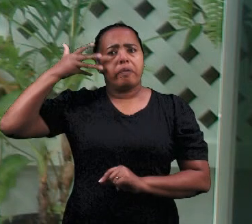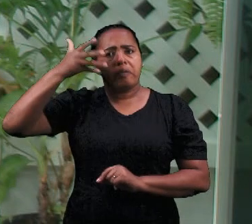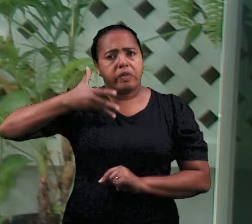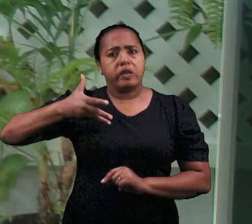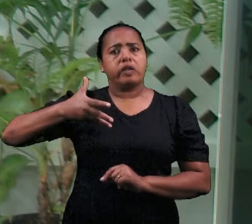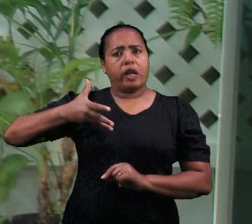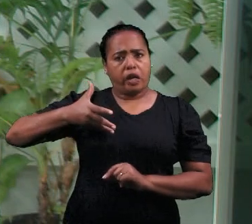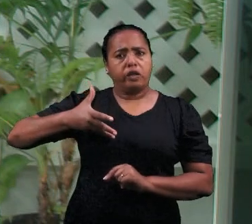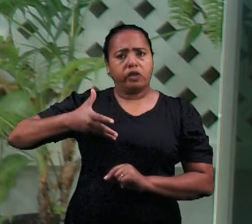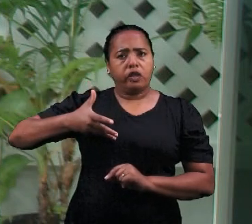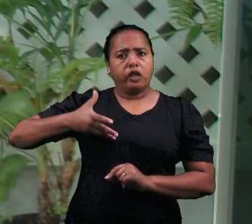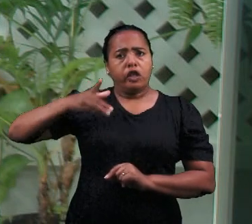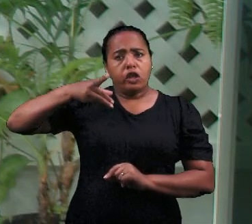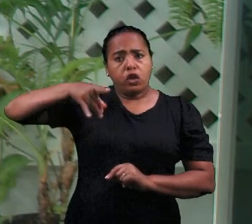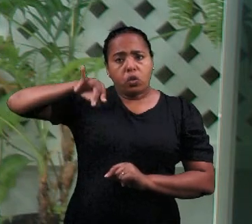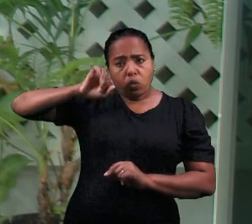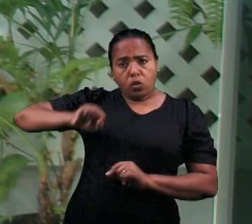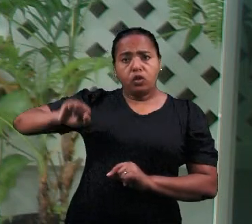avons,